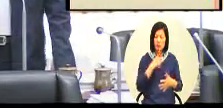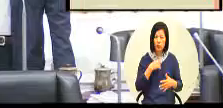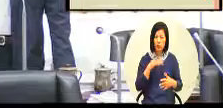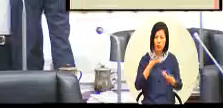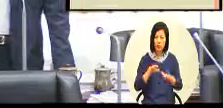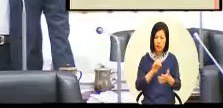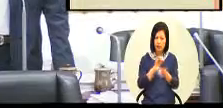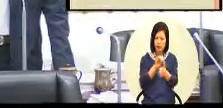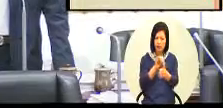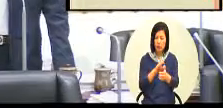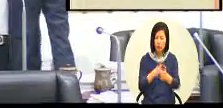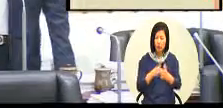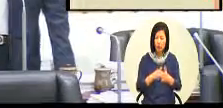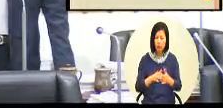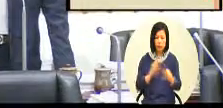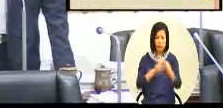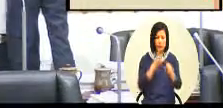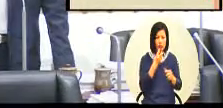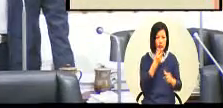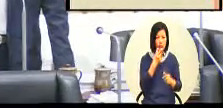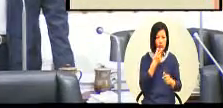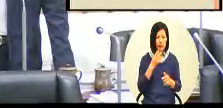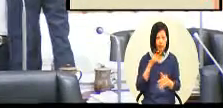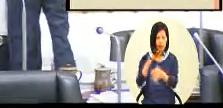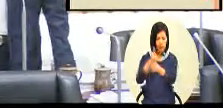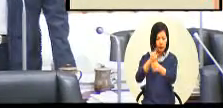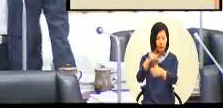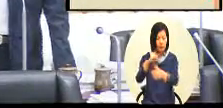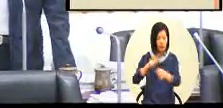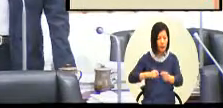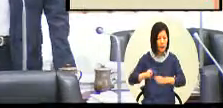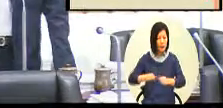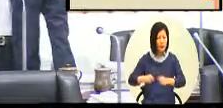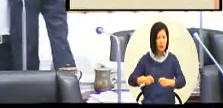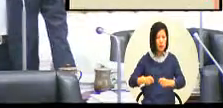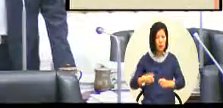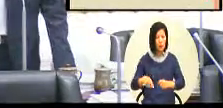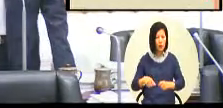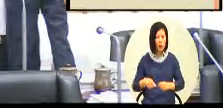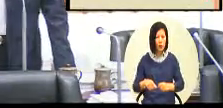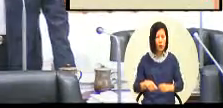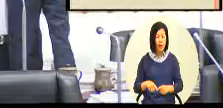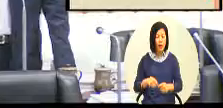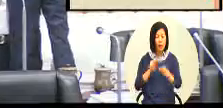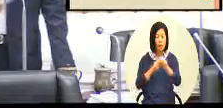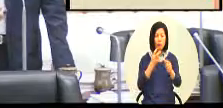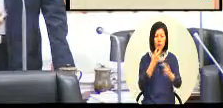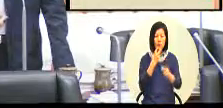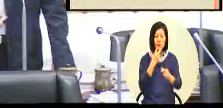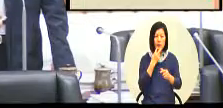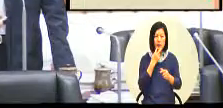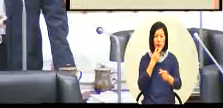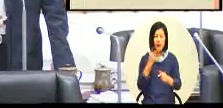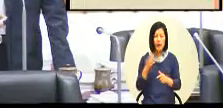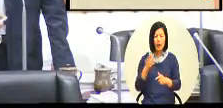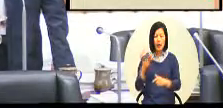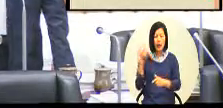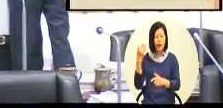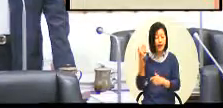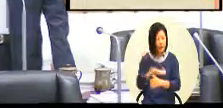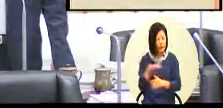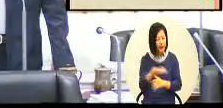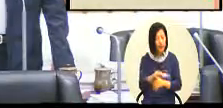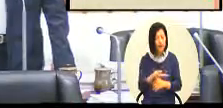的，每一次中央的一个主体的政策不能用中央请客地方买单的一个心